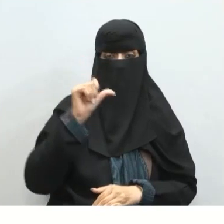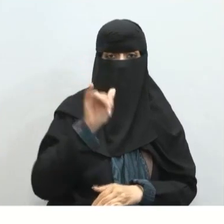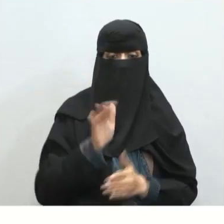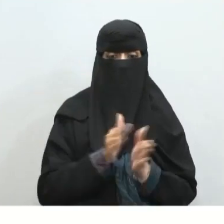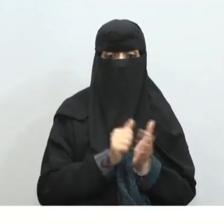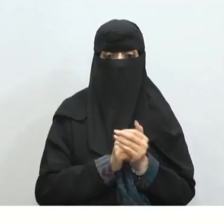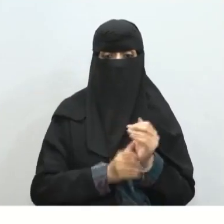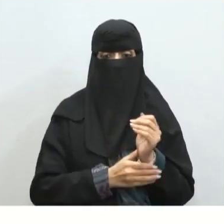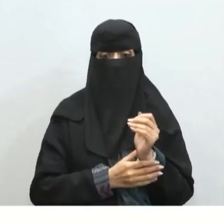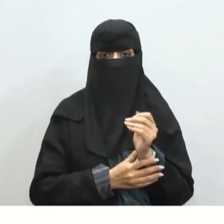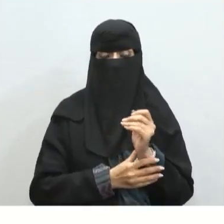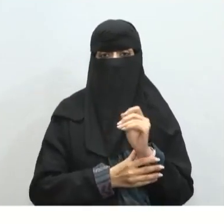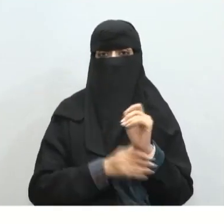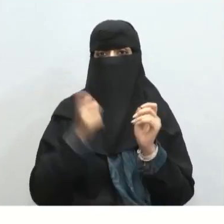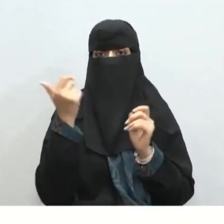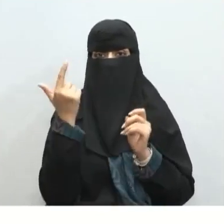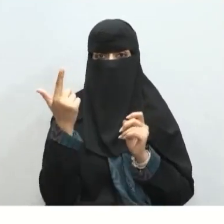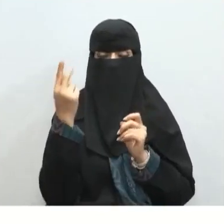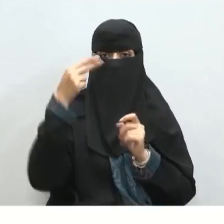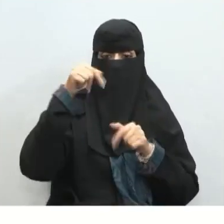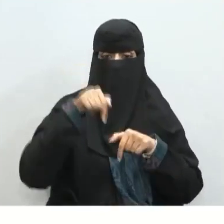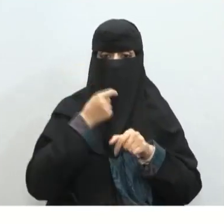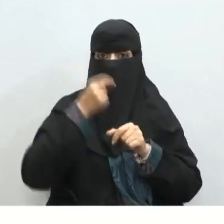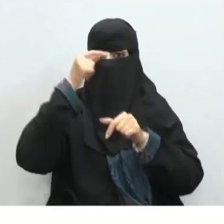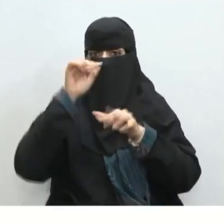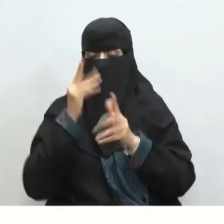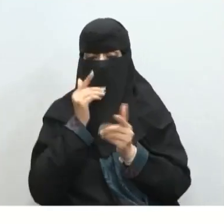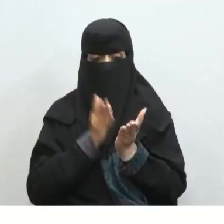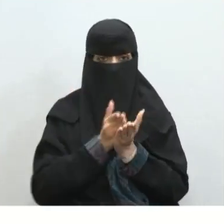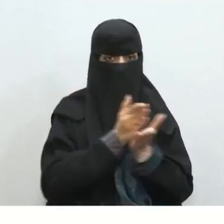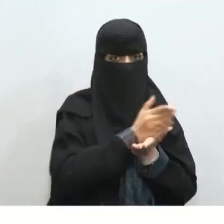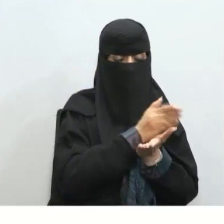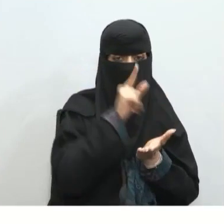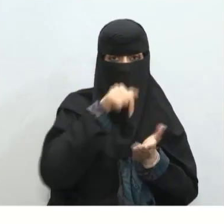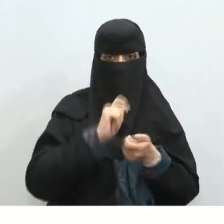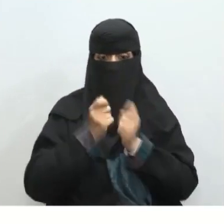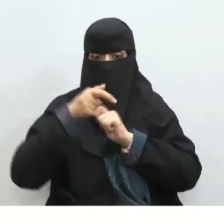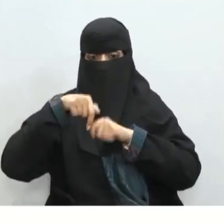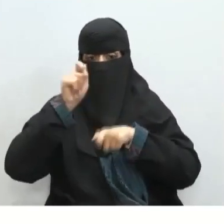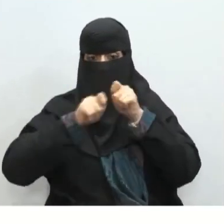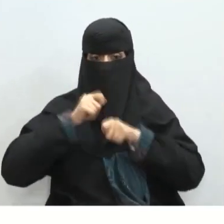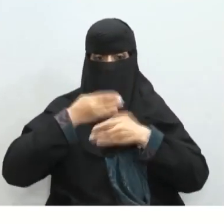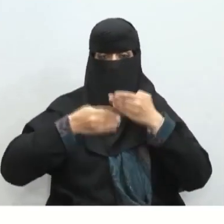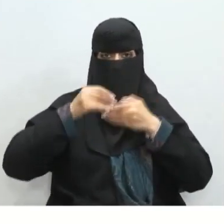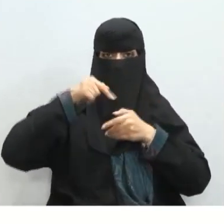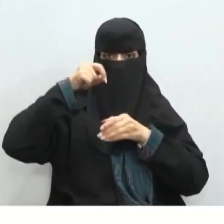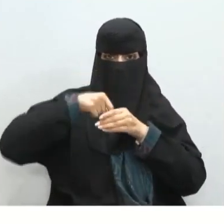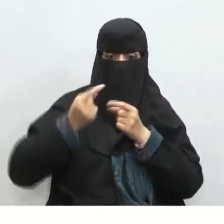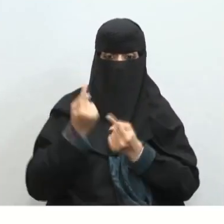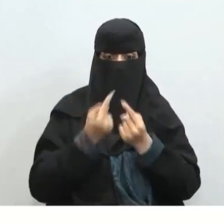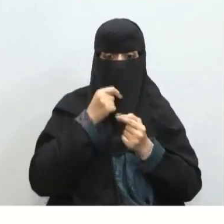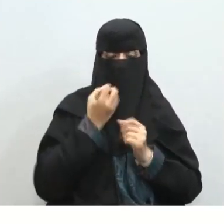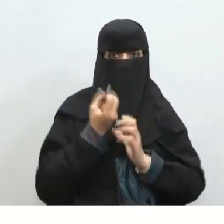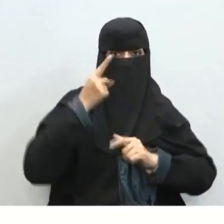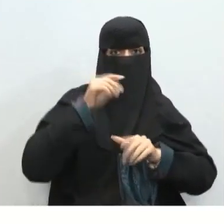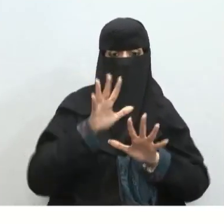الخلوي في سؤال 27 صف وصفي مسارين بديلين لعمليه البناء الضوئي في النباتات